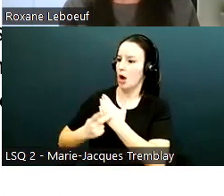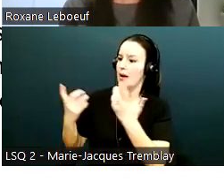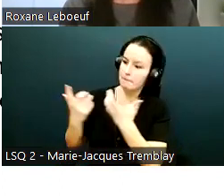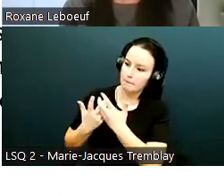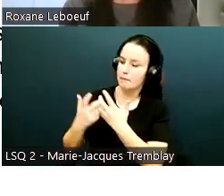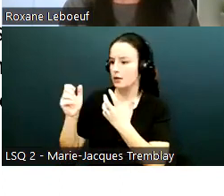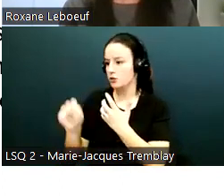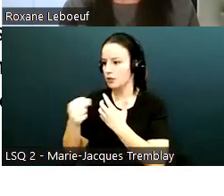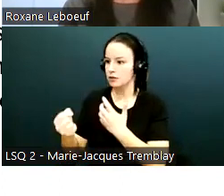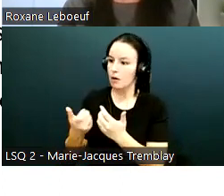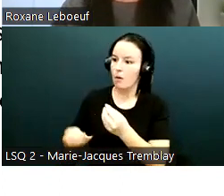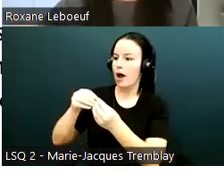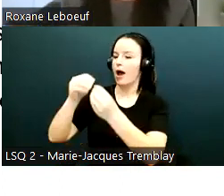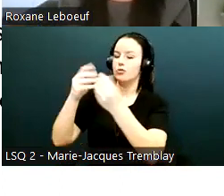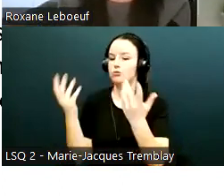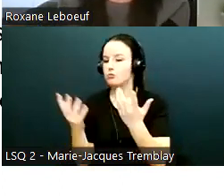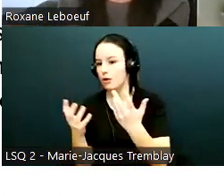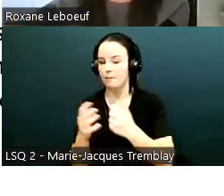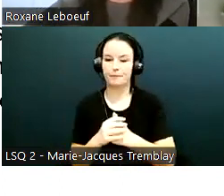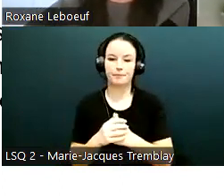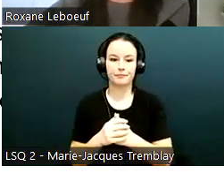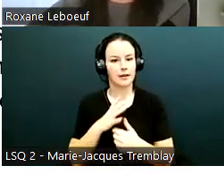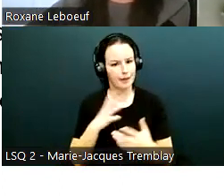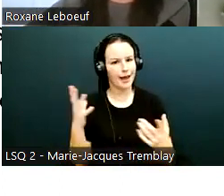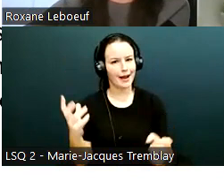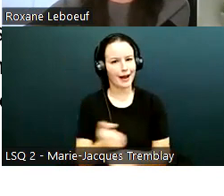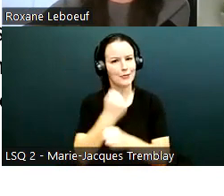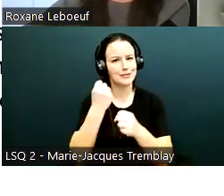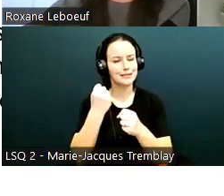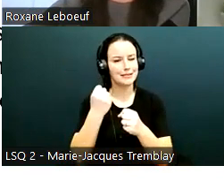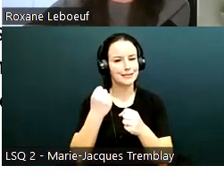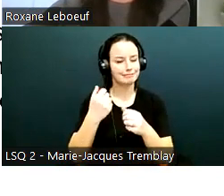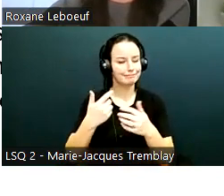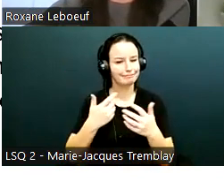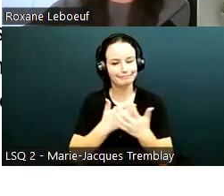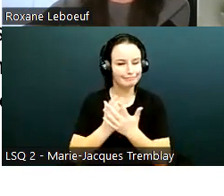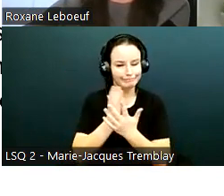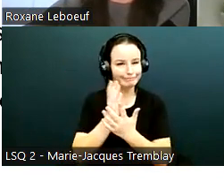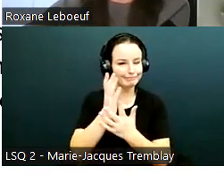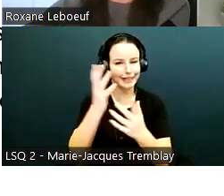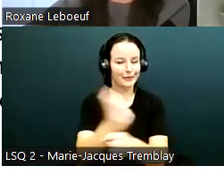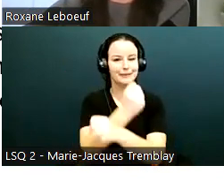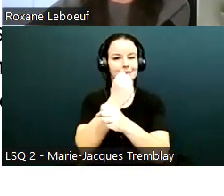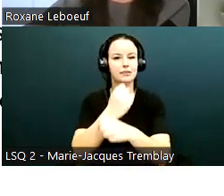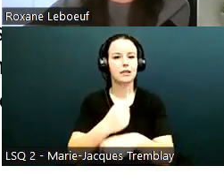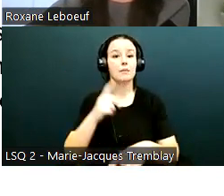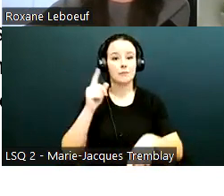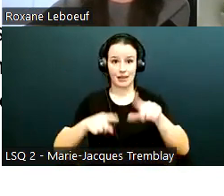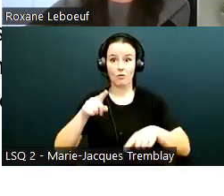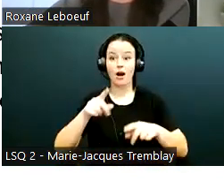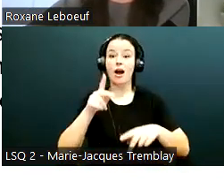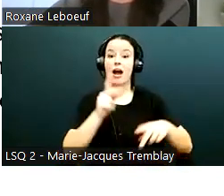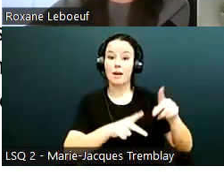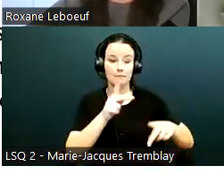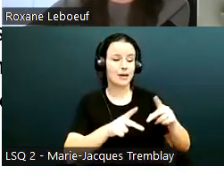était bonifié. Cependant, on y est arrivé par toutes sortes de moyens, mais il nous a fallu, même avec les aînés, par moments, faire des